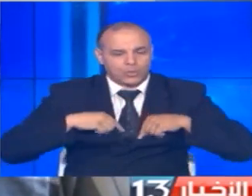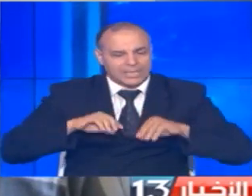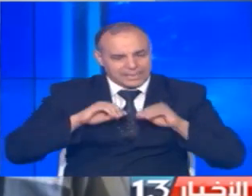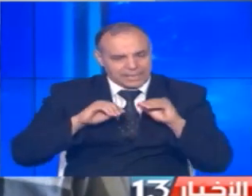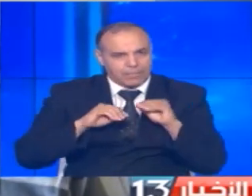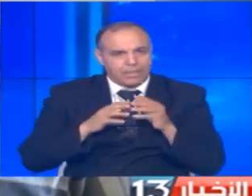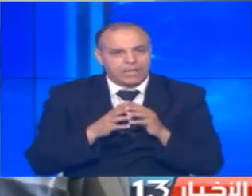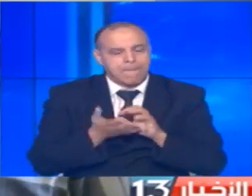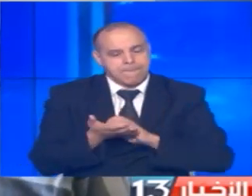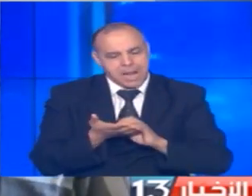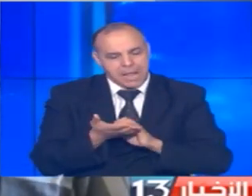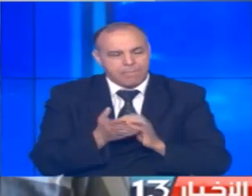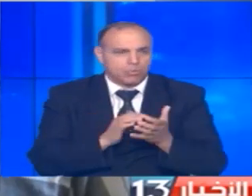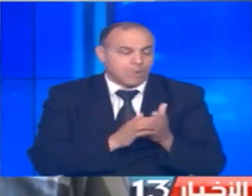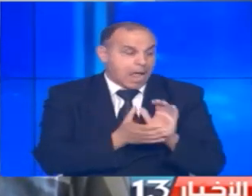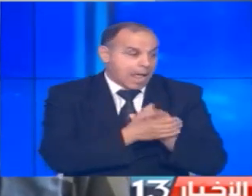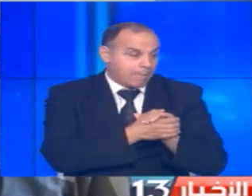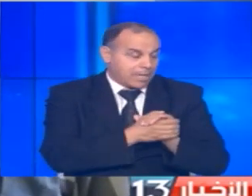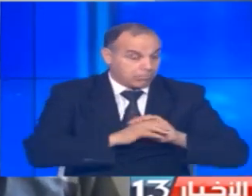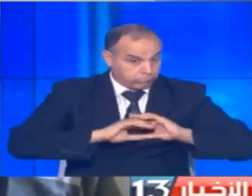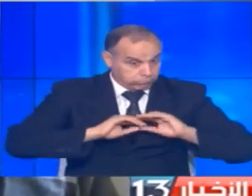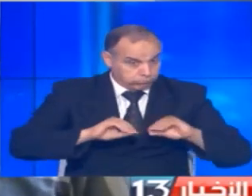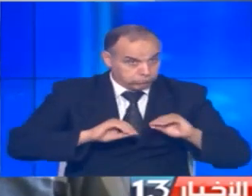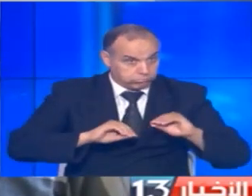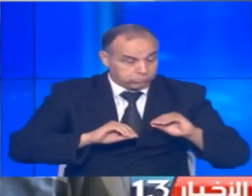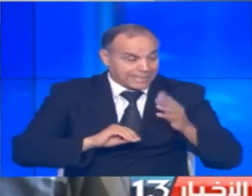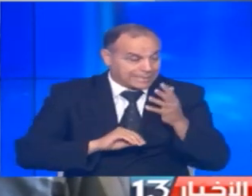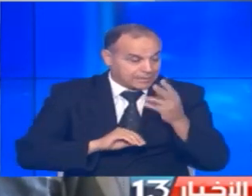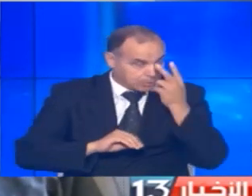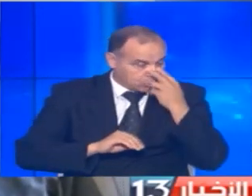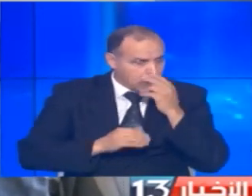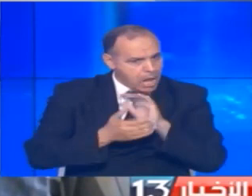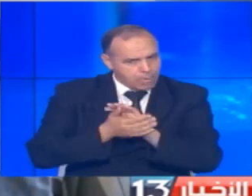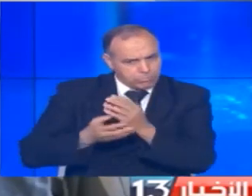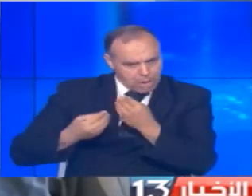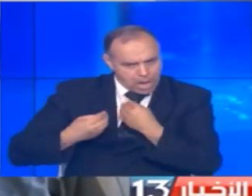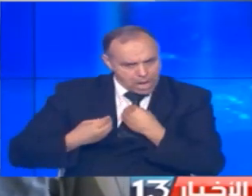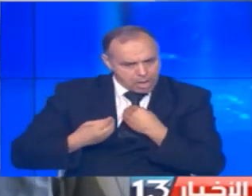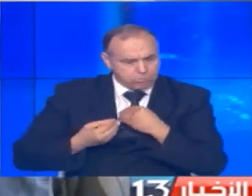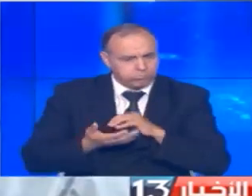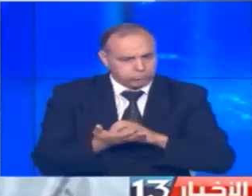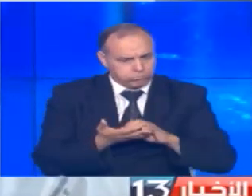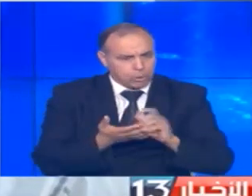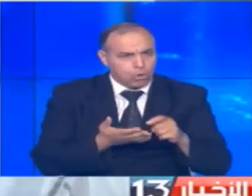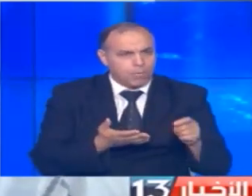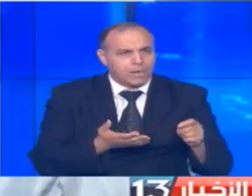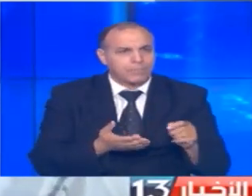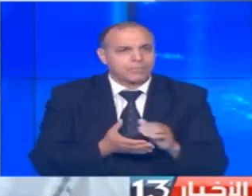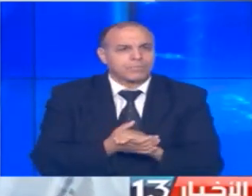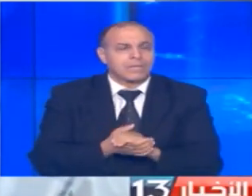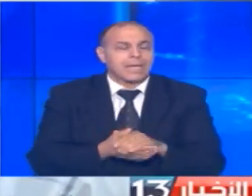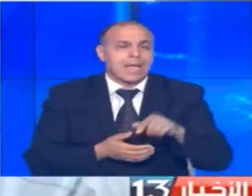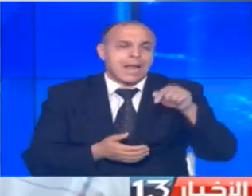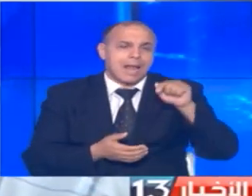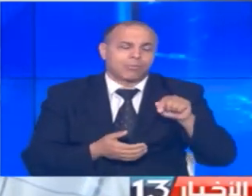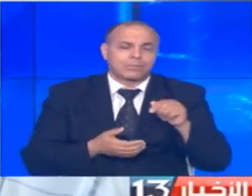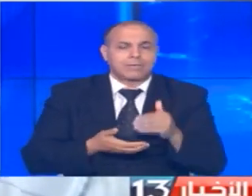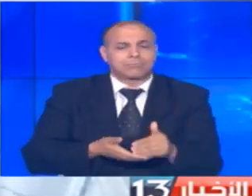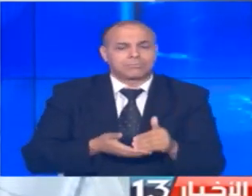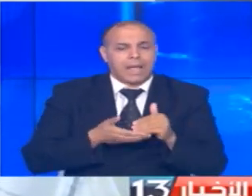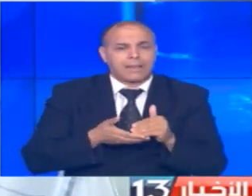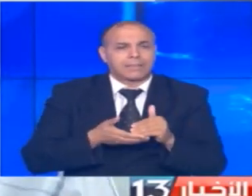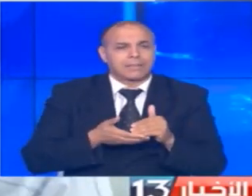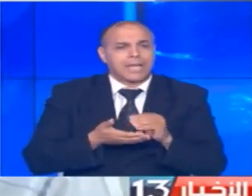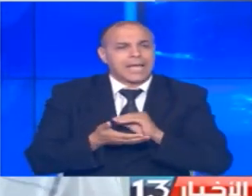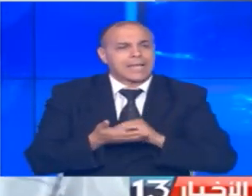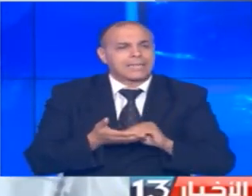تتبعها بطريقه براي، والزملاء اللي يقريوا التلاميذ هذوما هما زملاء اللي قريوا التلاميذ العاديين. نأكدوا انه ضروره تدخل